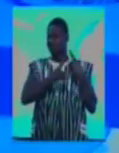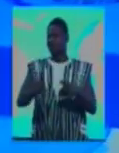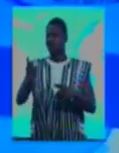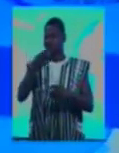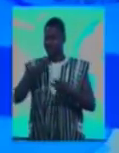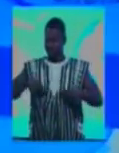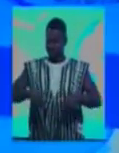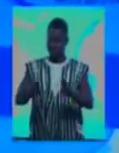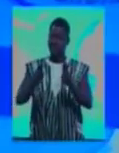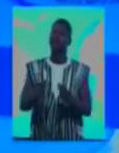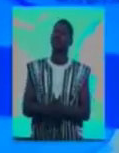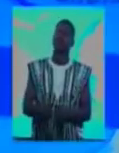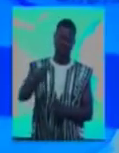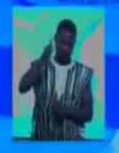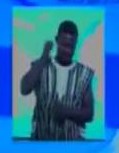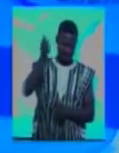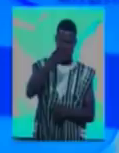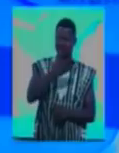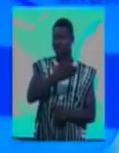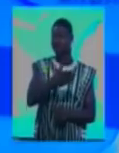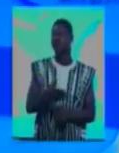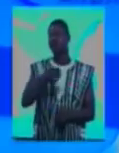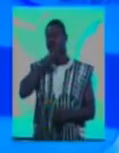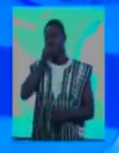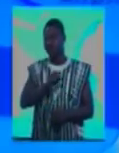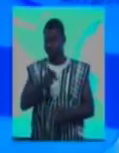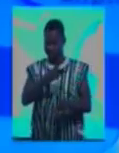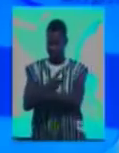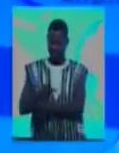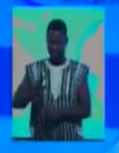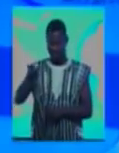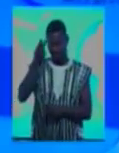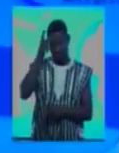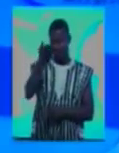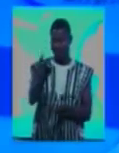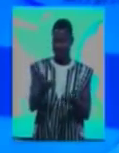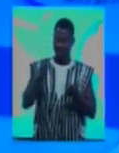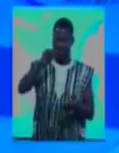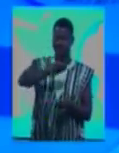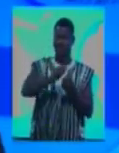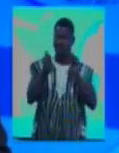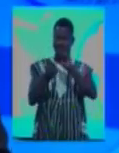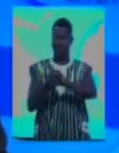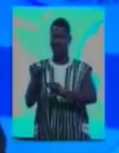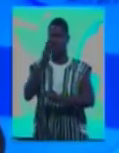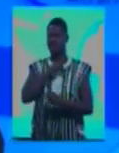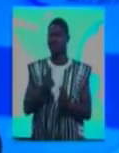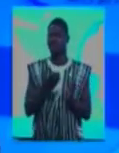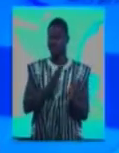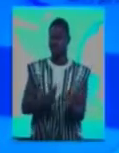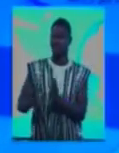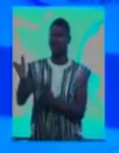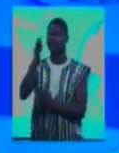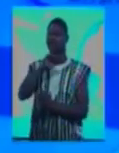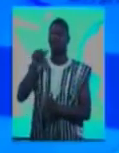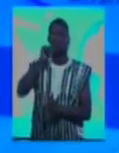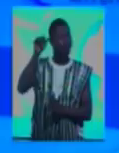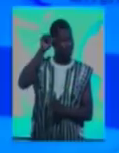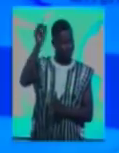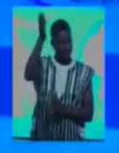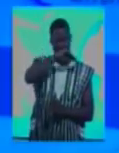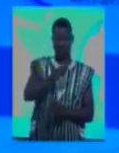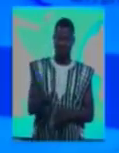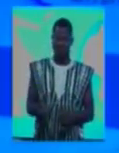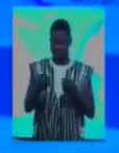Ils rejettent la vieille garde politique et demandent le renouvellement de la classe. Hier vendredi, la tradition a été